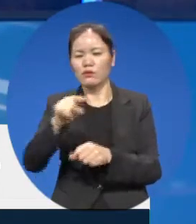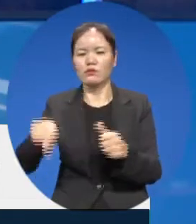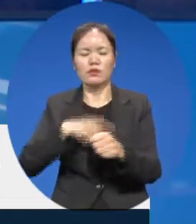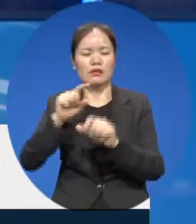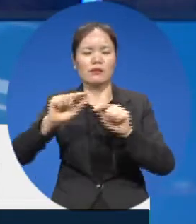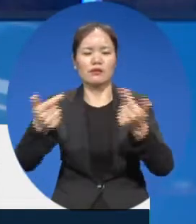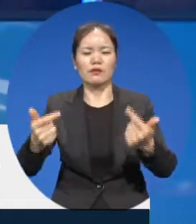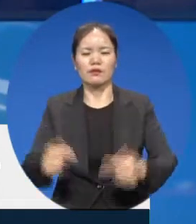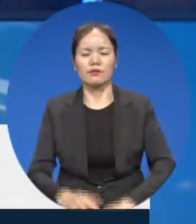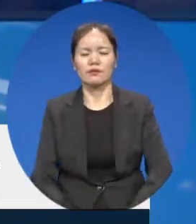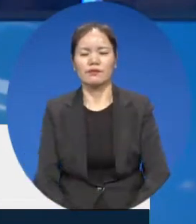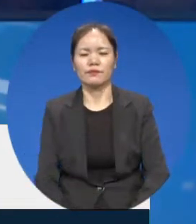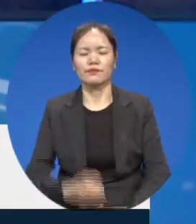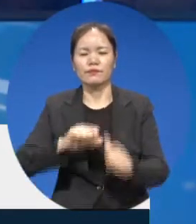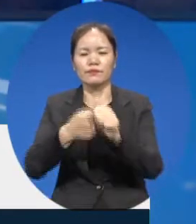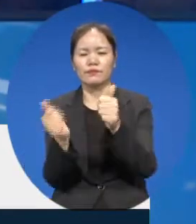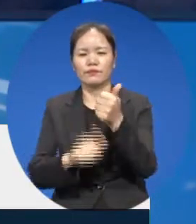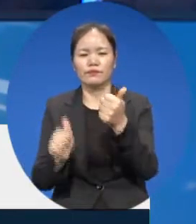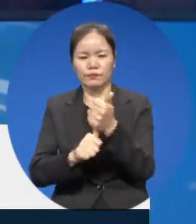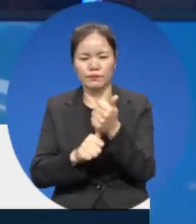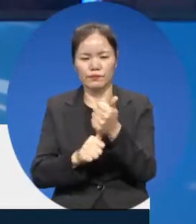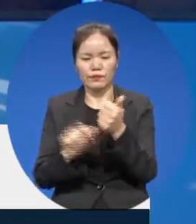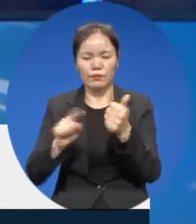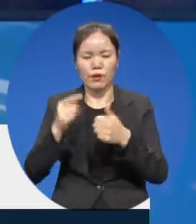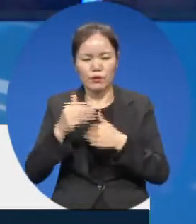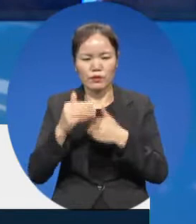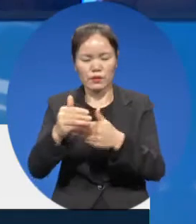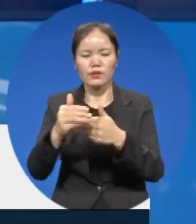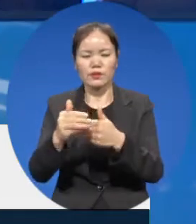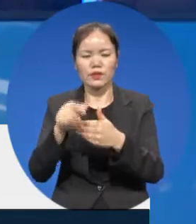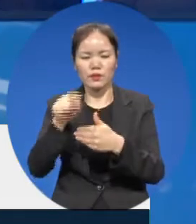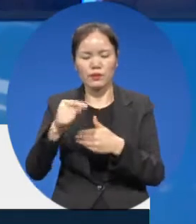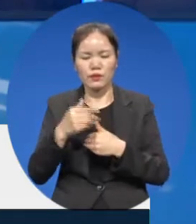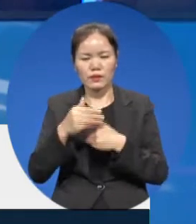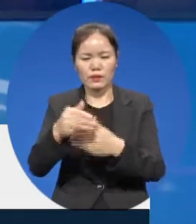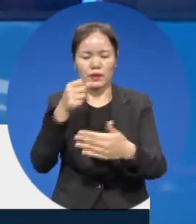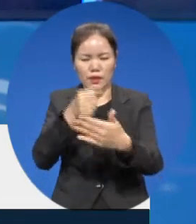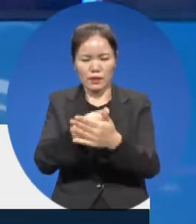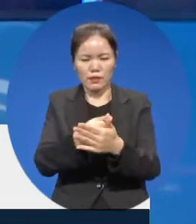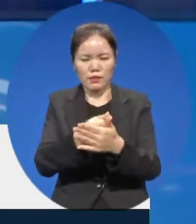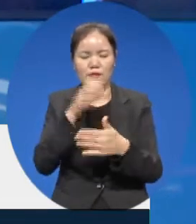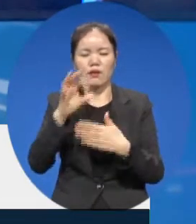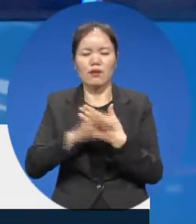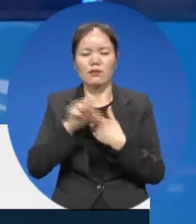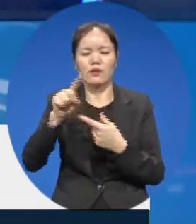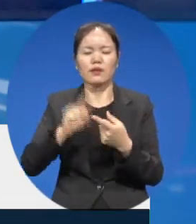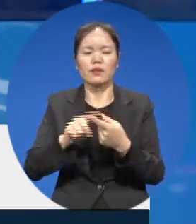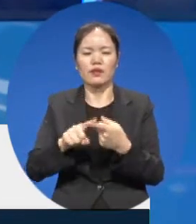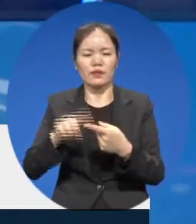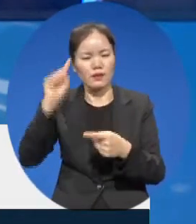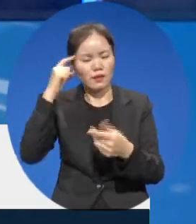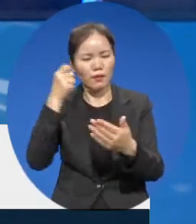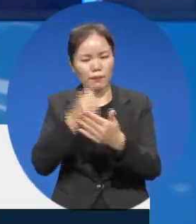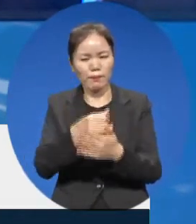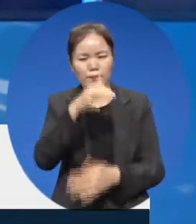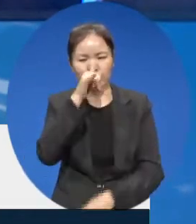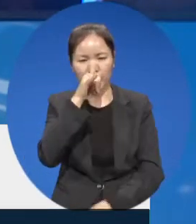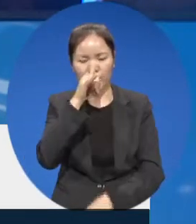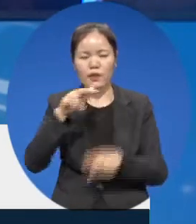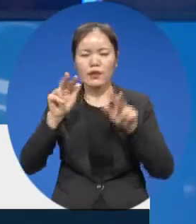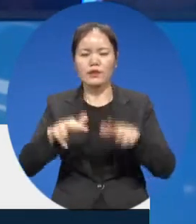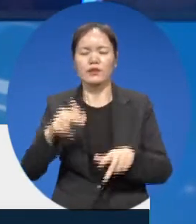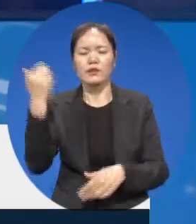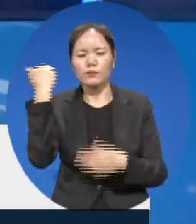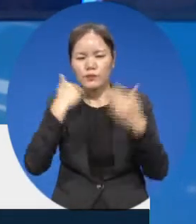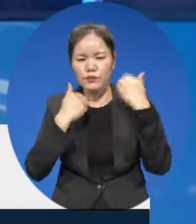보거든요 그래서 징계위원회에 절차 고 그 절차가 완성된 이후에 어떤 경우가 나오면 거기에 대해서 판단 할 수 있지만 지금 사회 대통령 어느 한